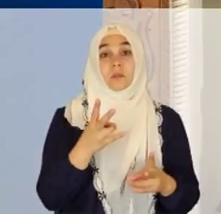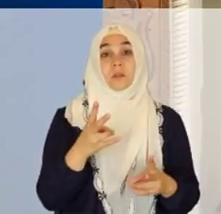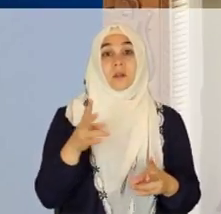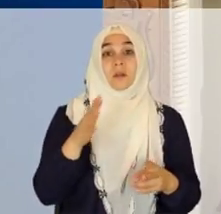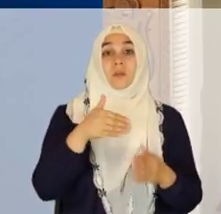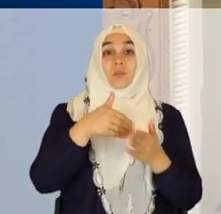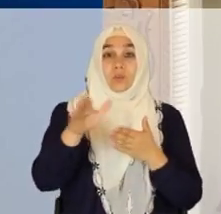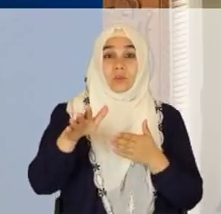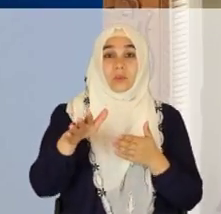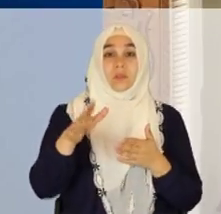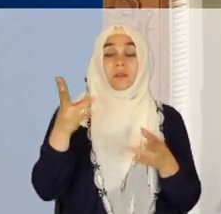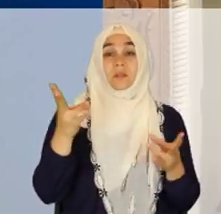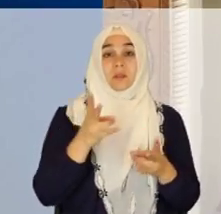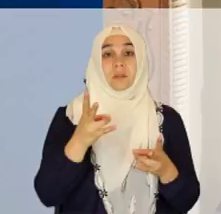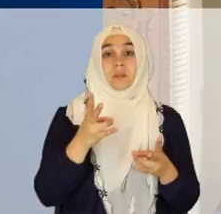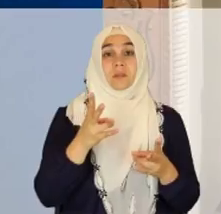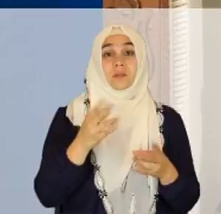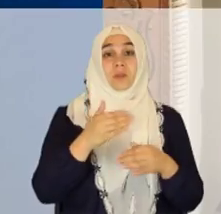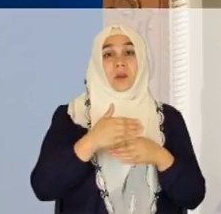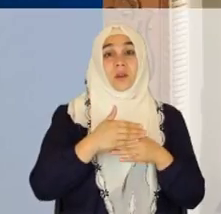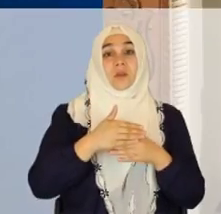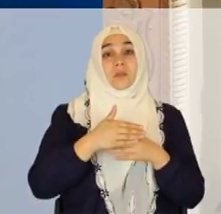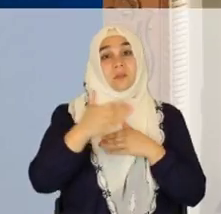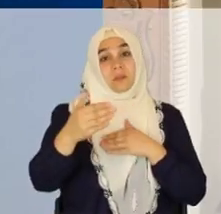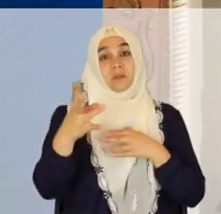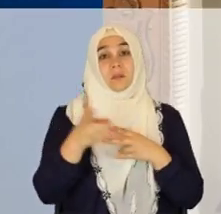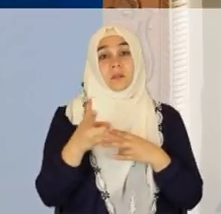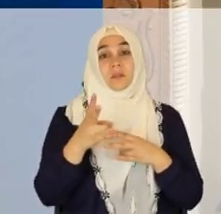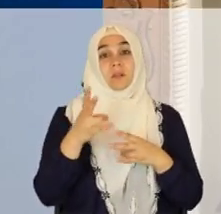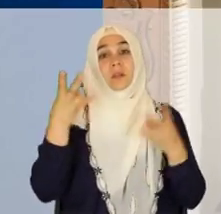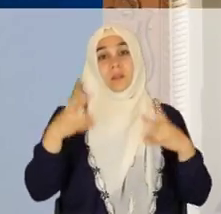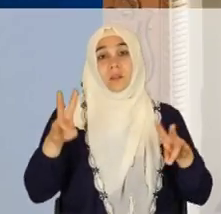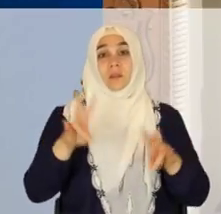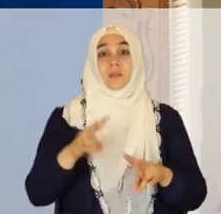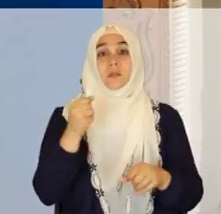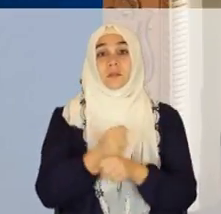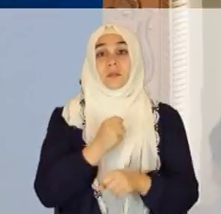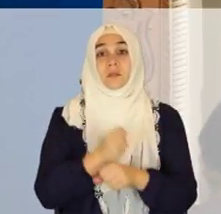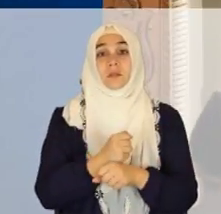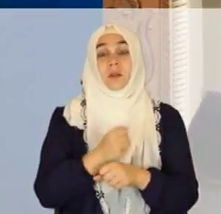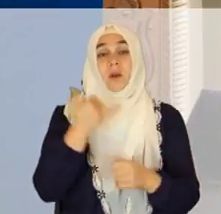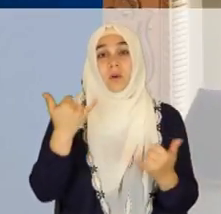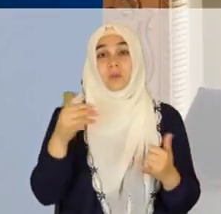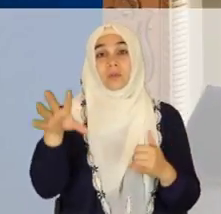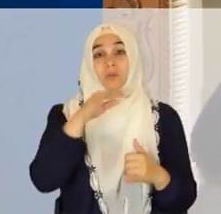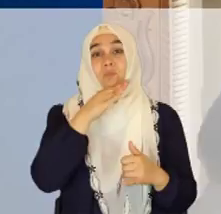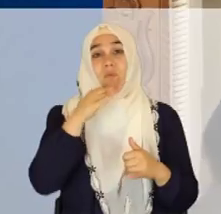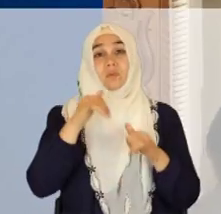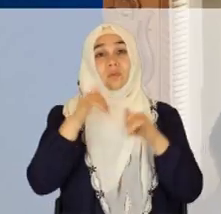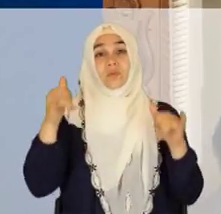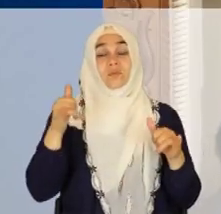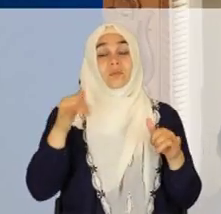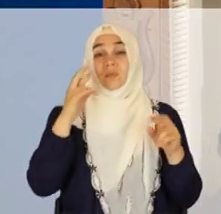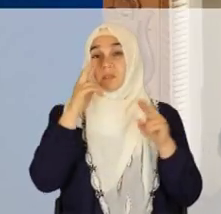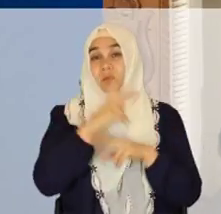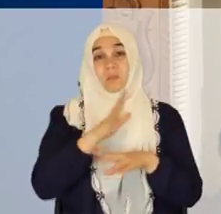butunlay demak uzoqda bo'lish kerak. Bu narsani qilmaslik kerak. Hozir hamma yoqda bo'lib ketgan u deyish